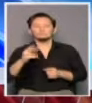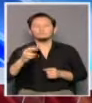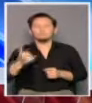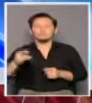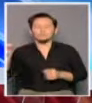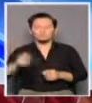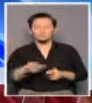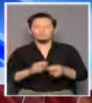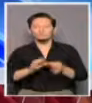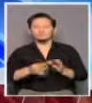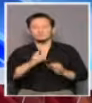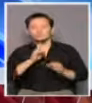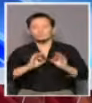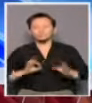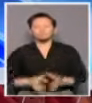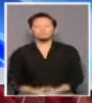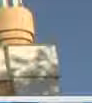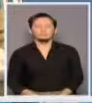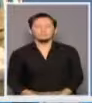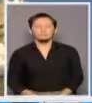района. Подробнее в следующем сюжете.